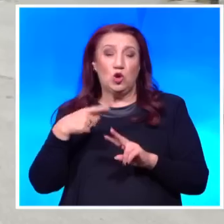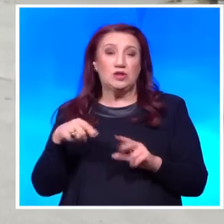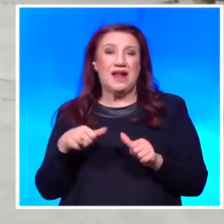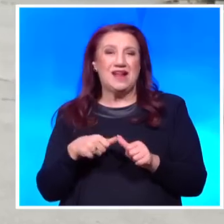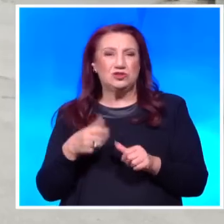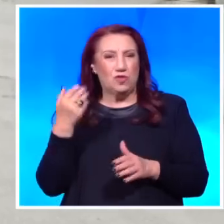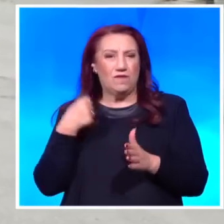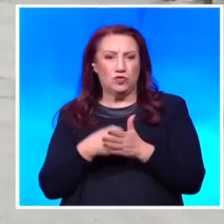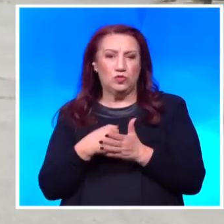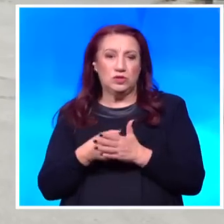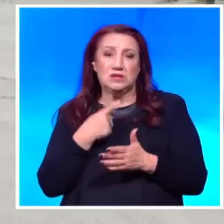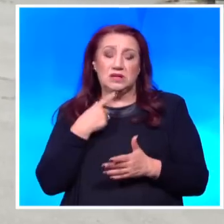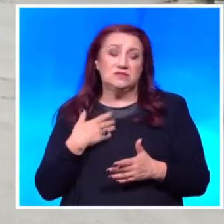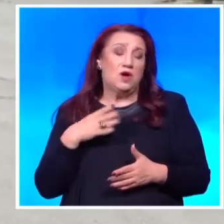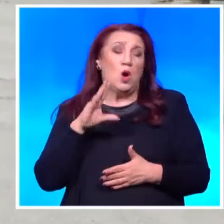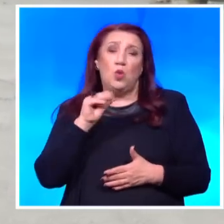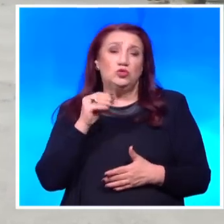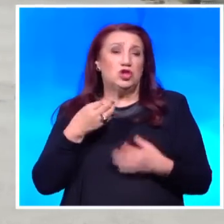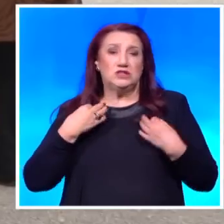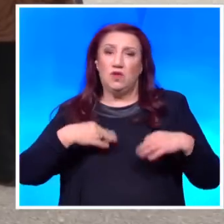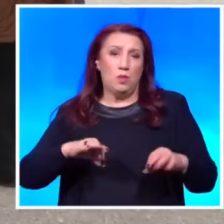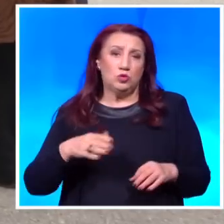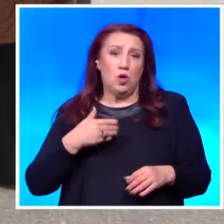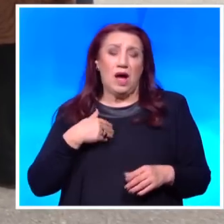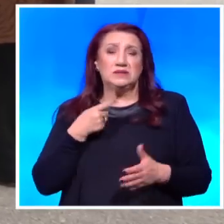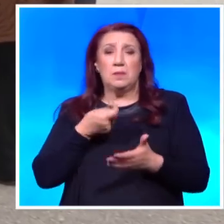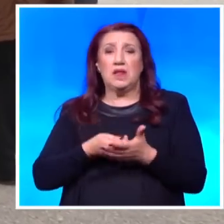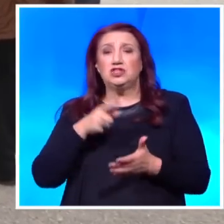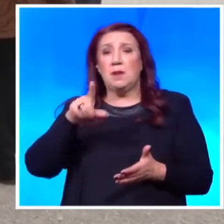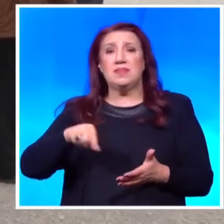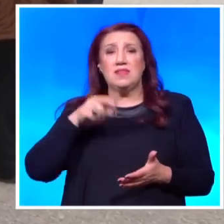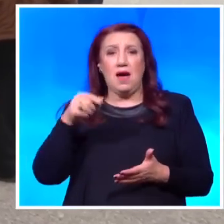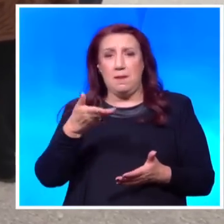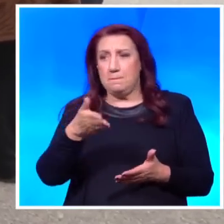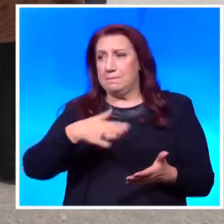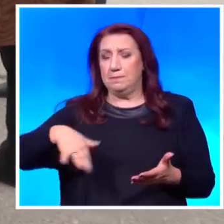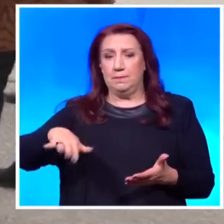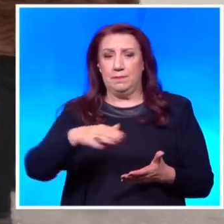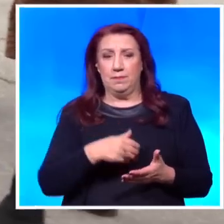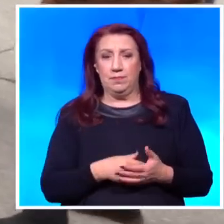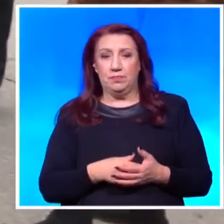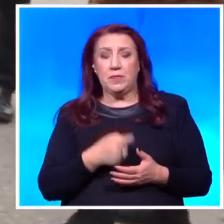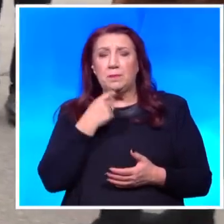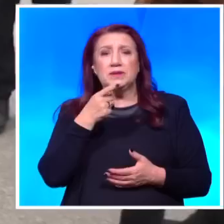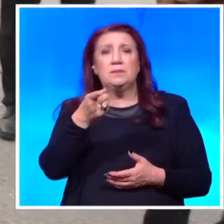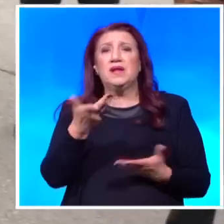пуснати, защото е концесионер на терена. Що трябва да се тука, бе, човек? Аз минавам по обществена.